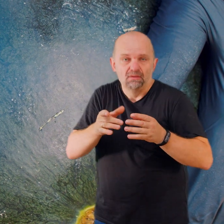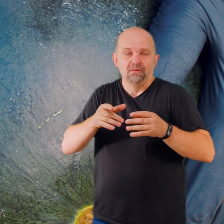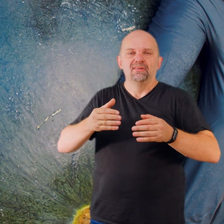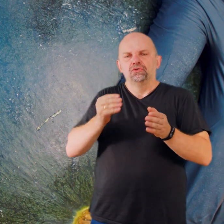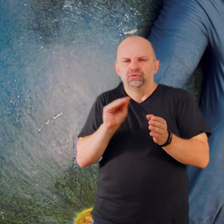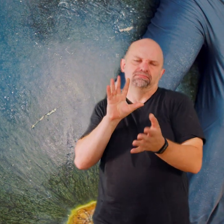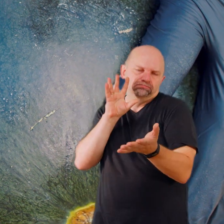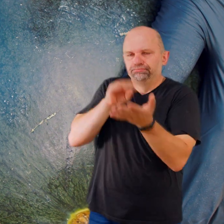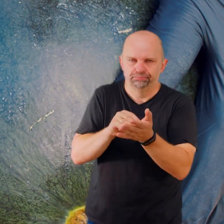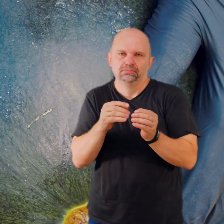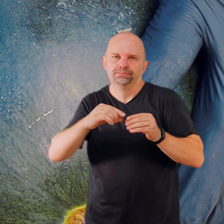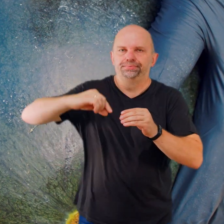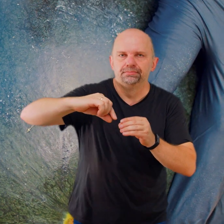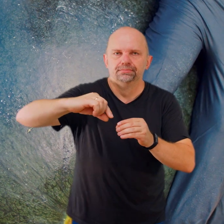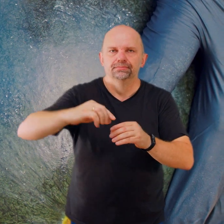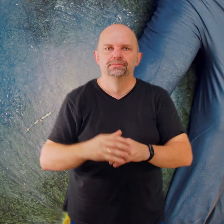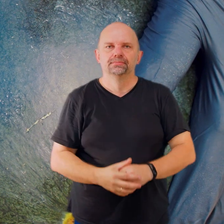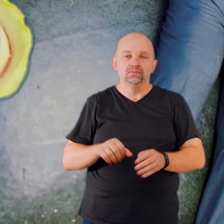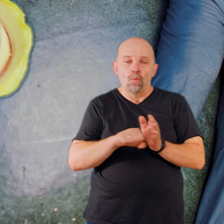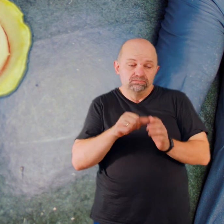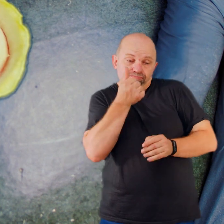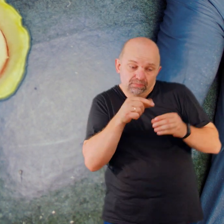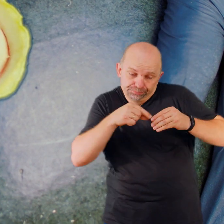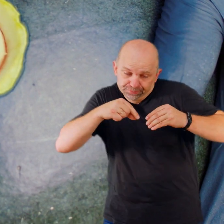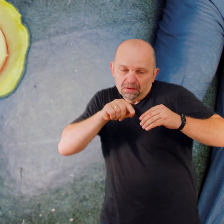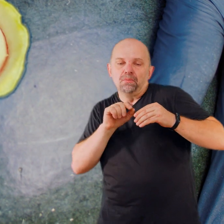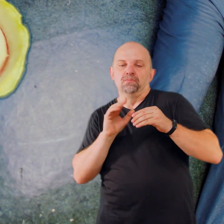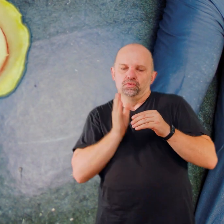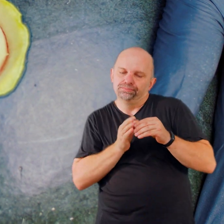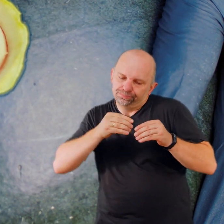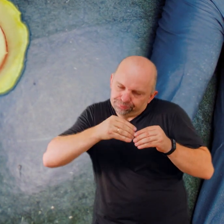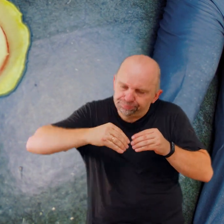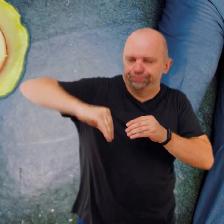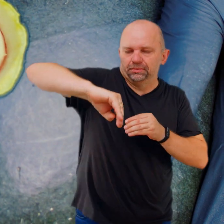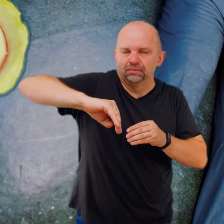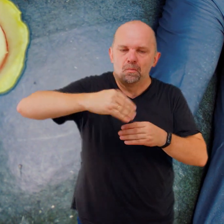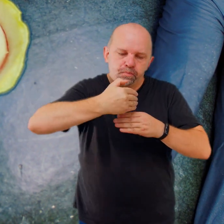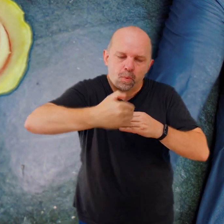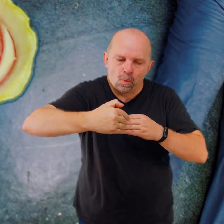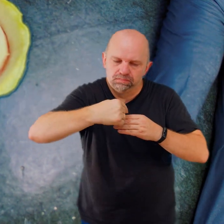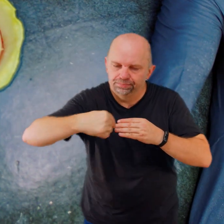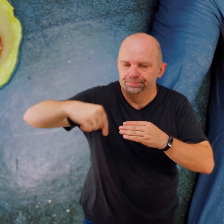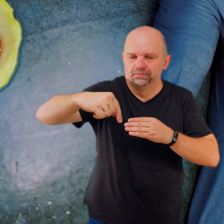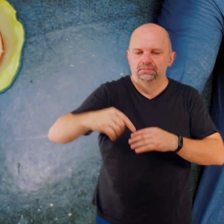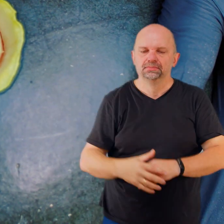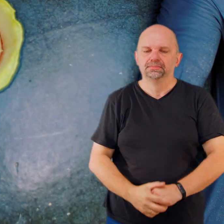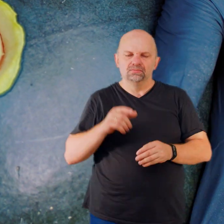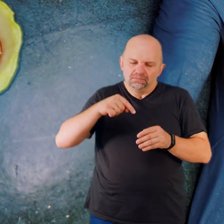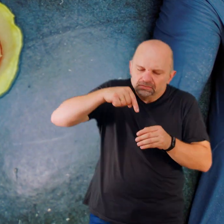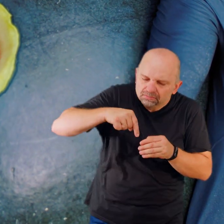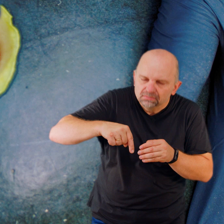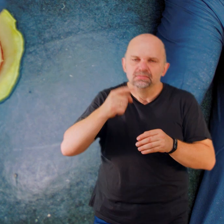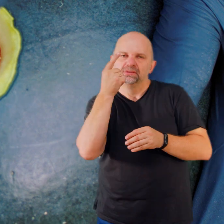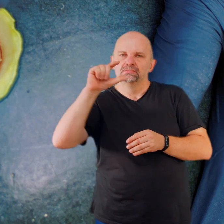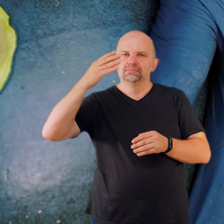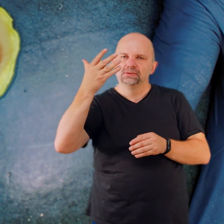Możemy jeszcze troszeczkę fajnej tej głębi, czerwieni wydobyć. Czyli jak zrobiliśmy pierwszą warstwę płatków, to powtarzamy ją w środku to samo. Tylko, że